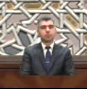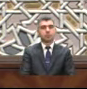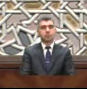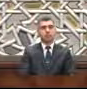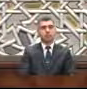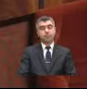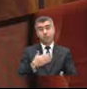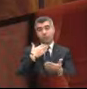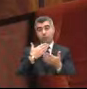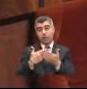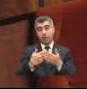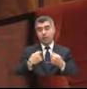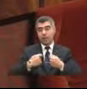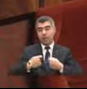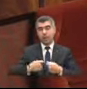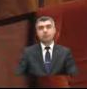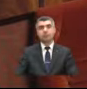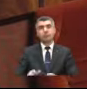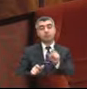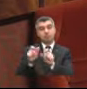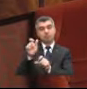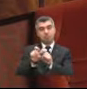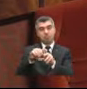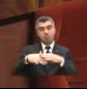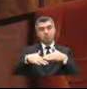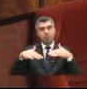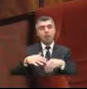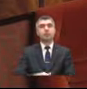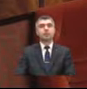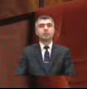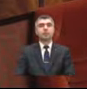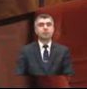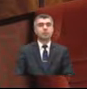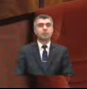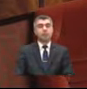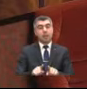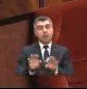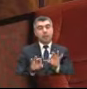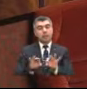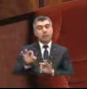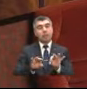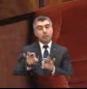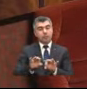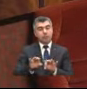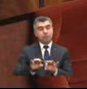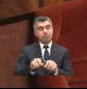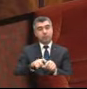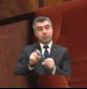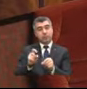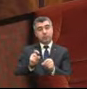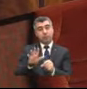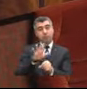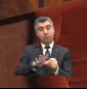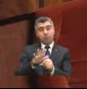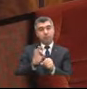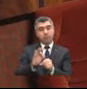شكرا السيدة الرئيسة المحترمة، سيدات والسادة النواب المحترمون. فالاستراتيجية لفك العزلة هي كتعتمد